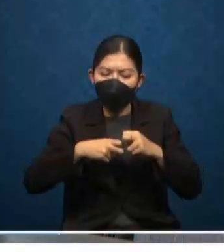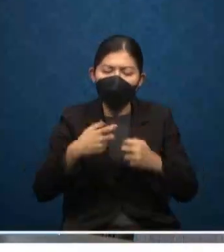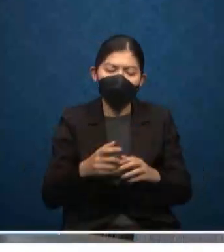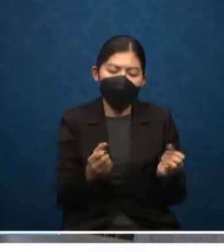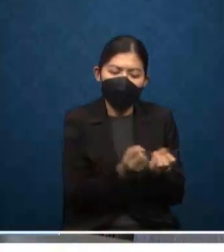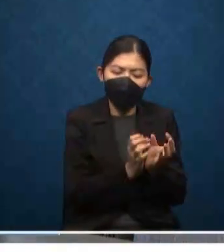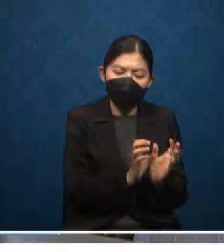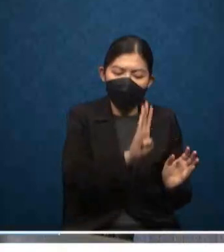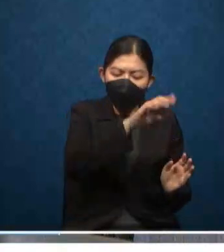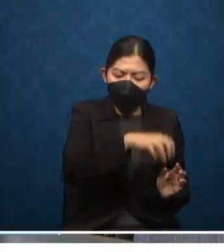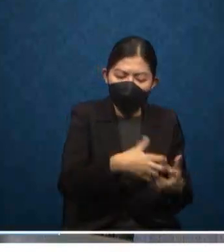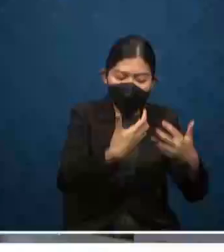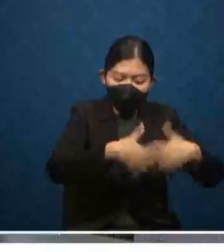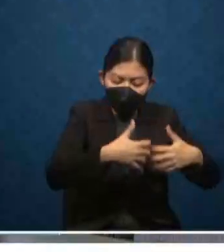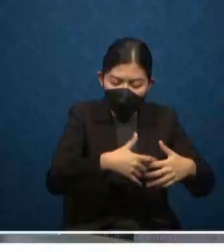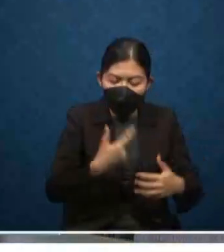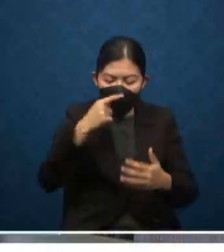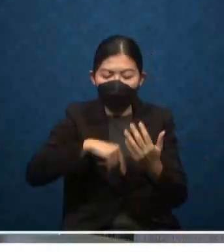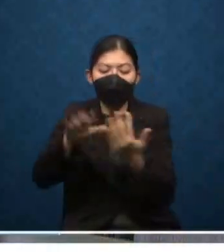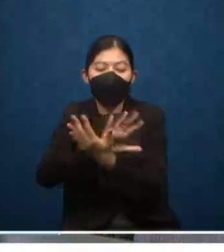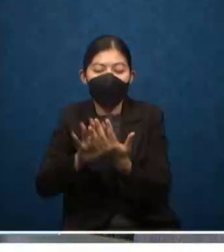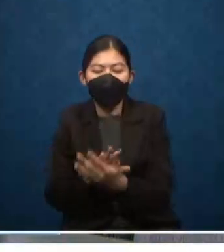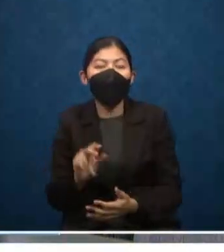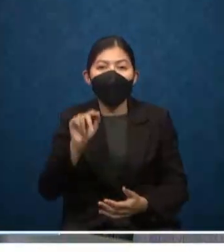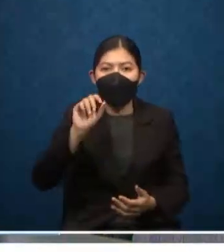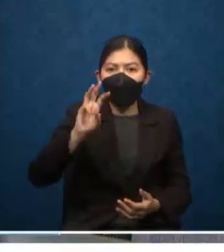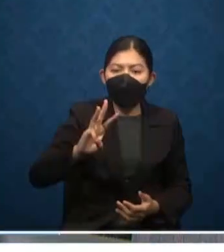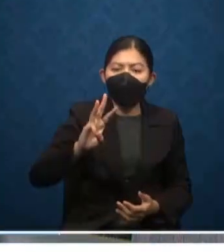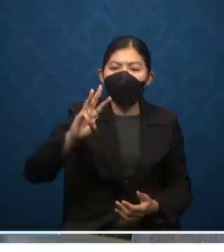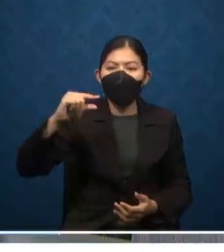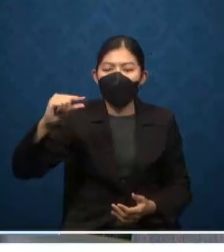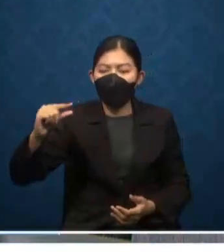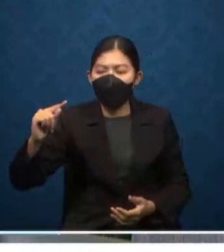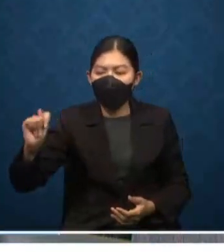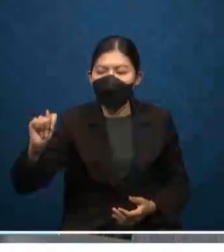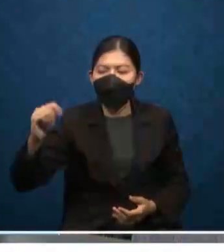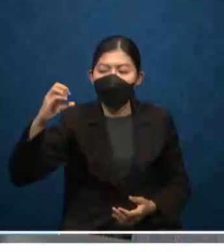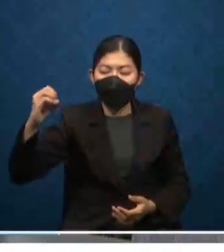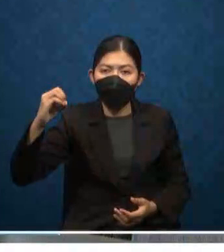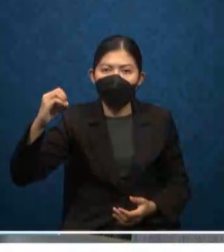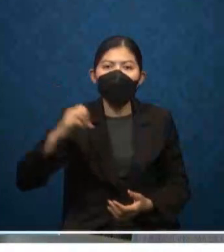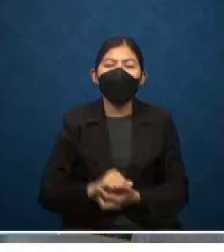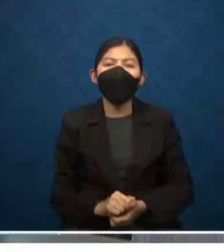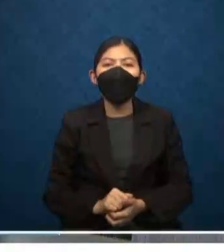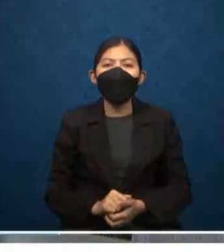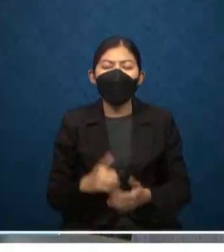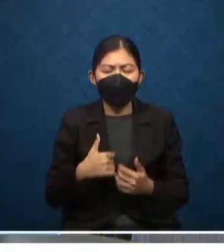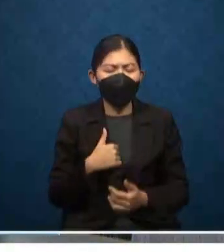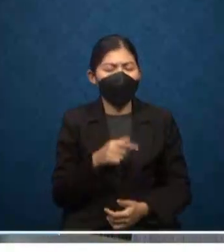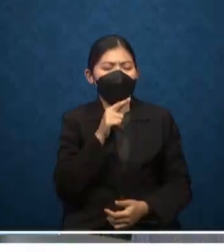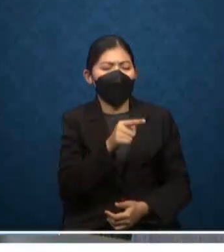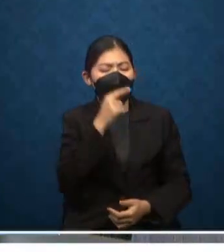รหรือพันธกรณีระหว่างประเทศโดยเฉพาะอย่างยิ่งคือ WTO องค์การการค้าระหว่างประเทศซึ่งเขากล่าวหาเราว่